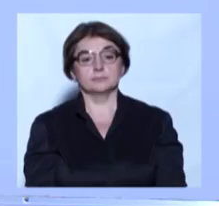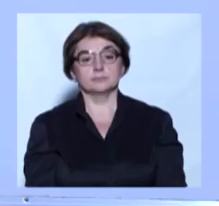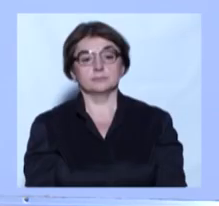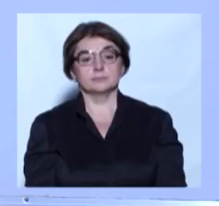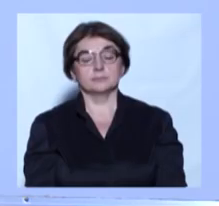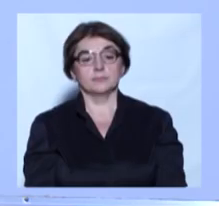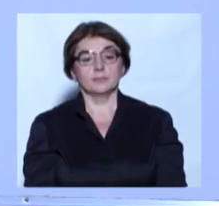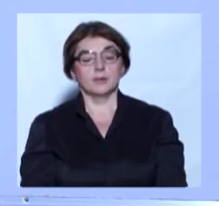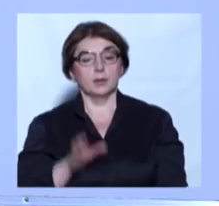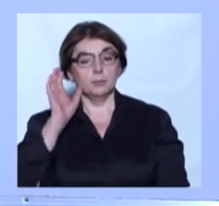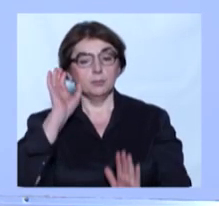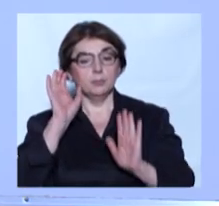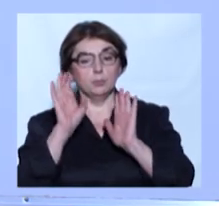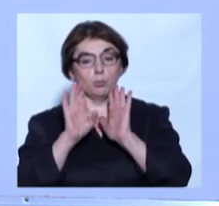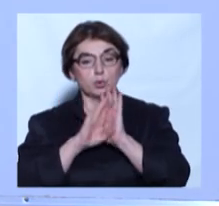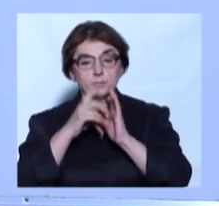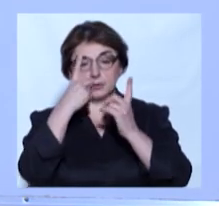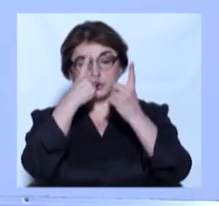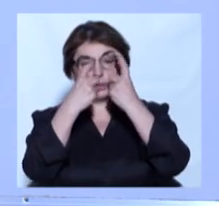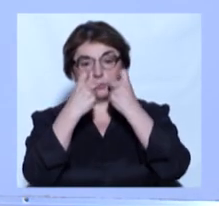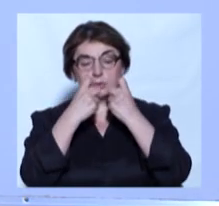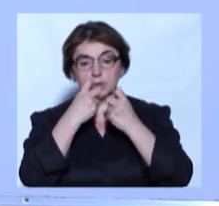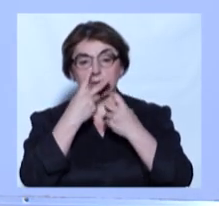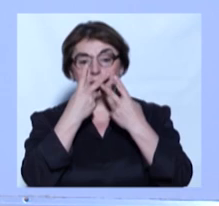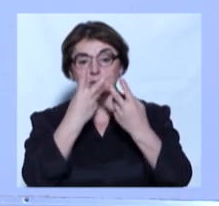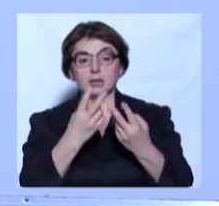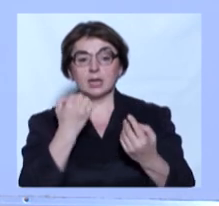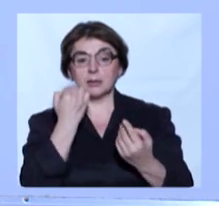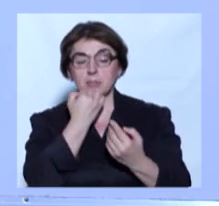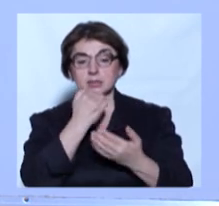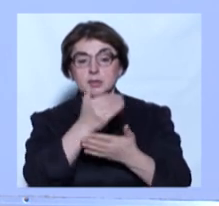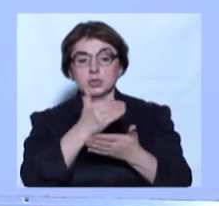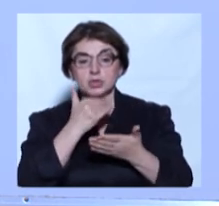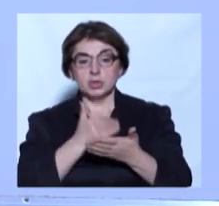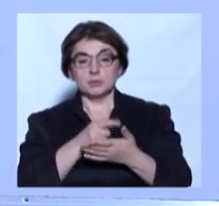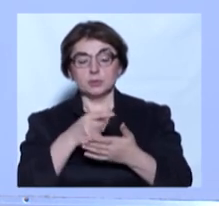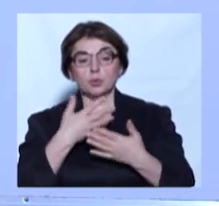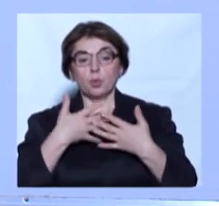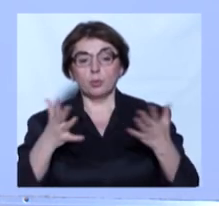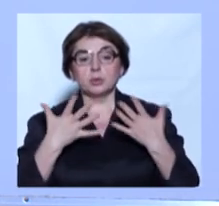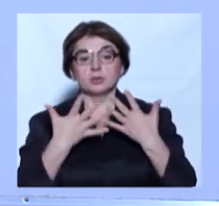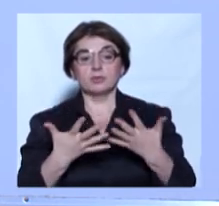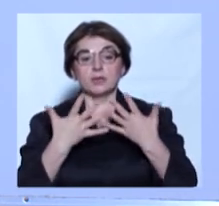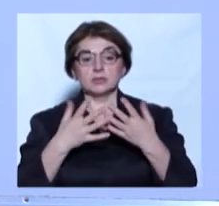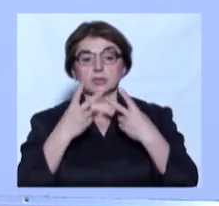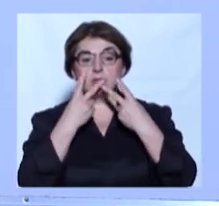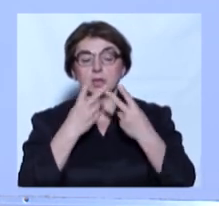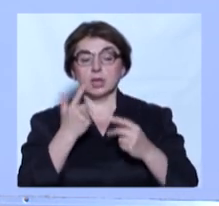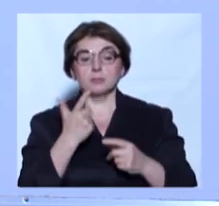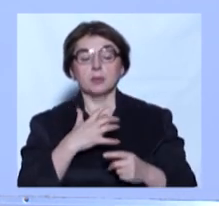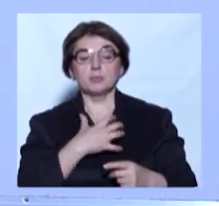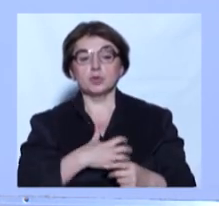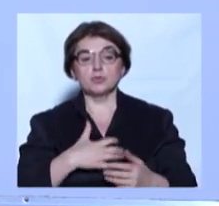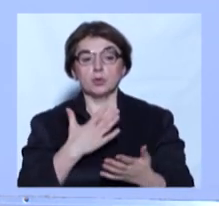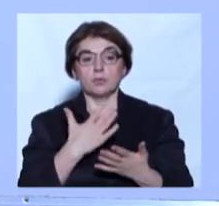globaleducationfirst.org. მოსმენილი ინფორმაციის და ნანახი მასალის შემდეგ თქვენ ალბათ უფრო თვალსაჩინოდ წარმოგიდგათ, რამდენად